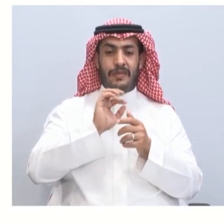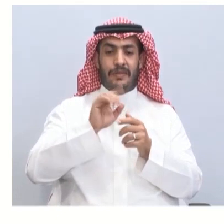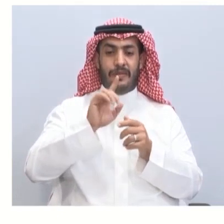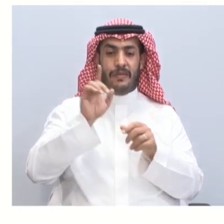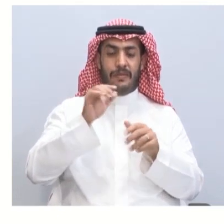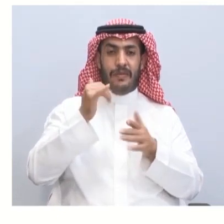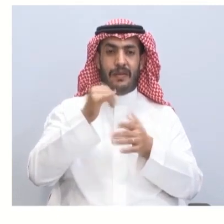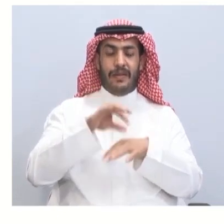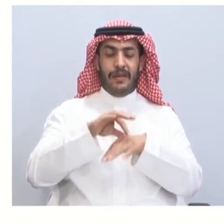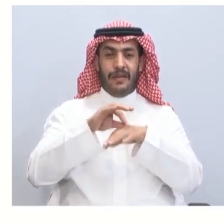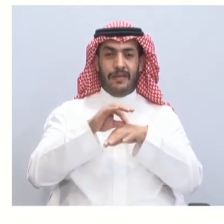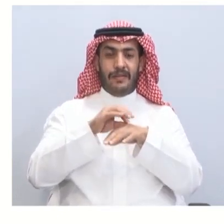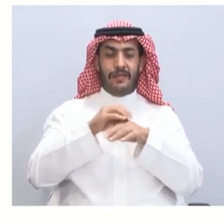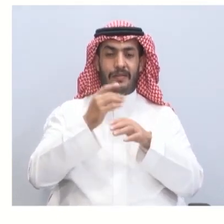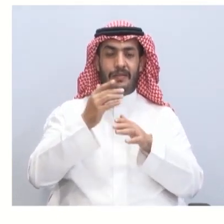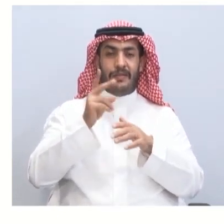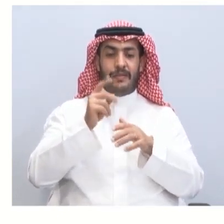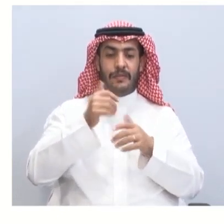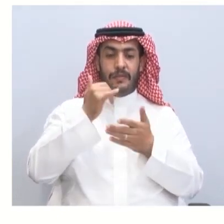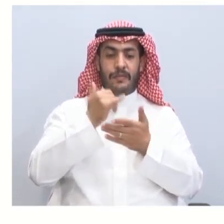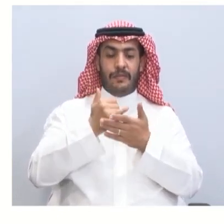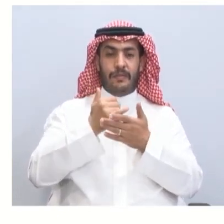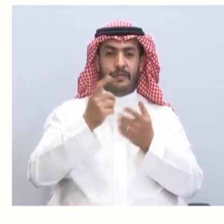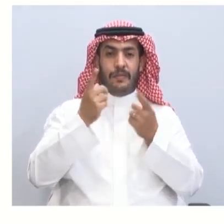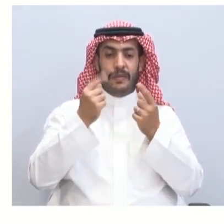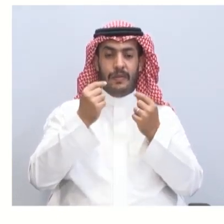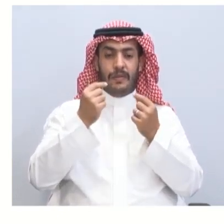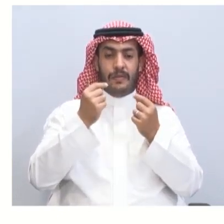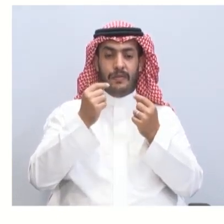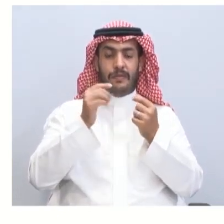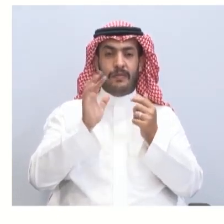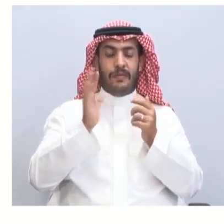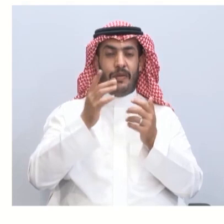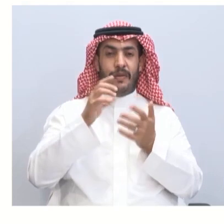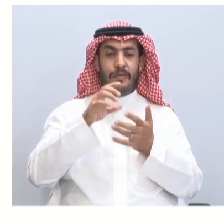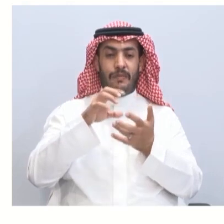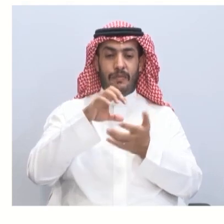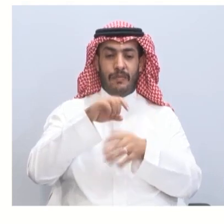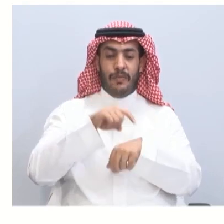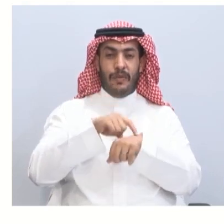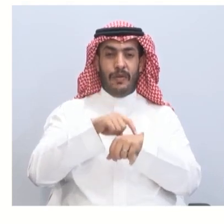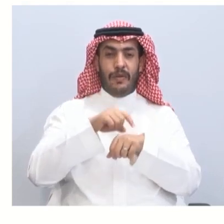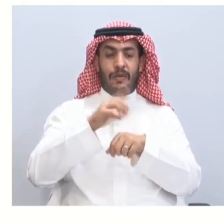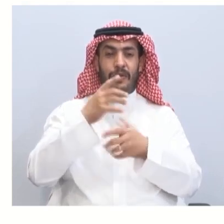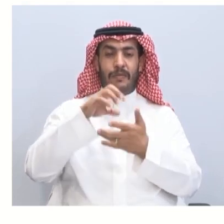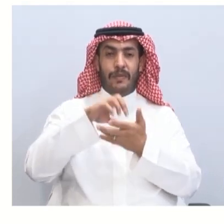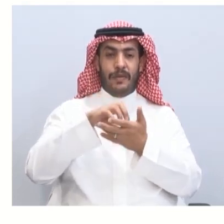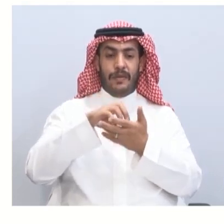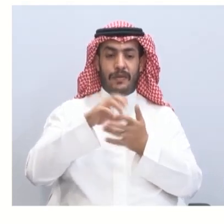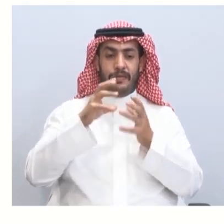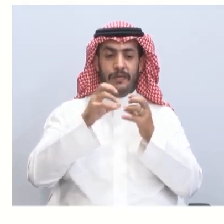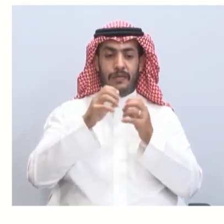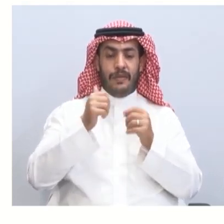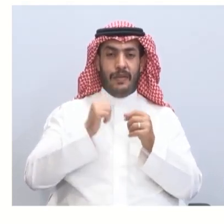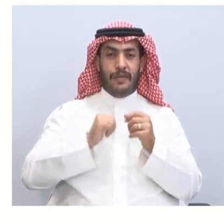ما يؤهله لان يكون حاكما مميزا في اي زمان واي مكان اشرحوا لي